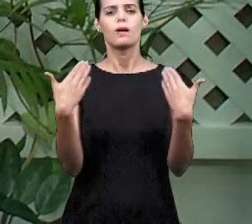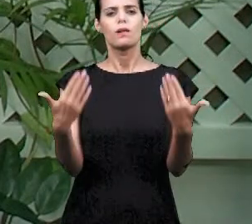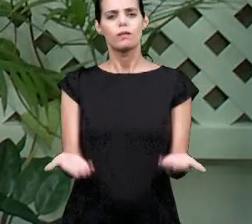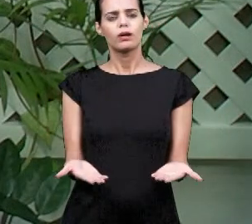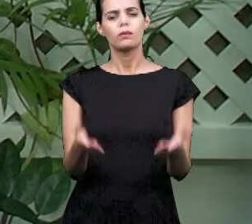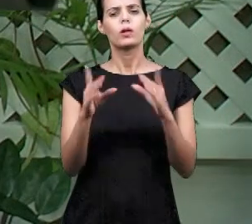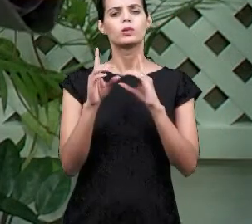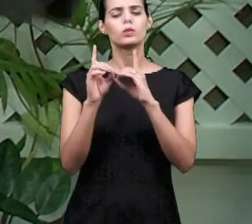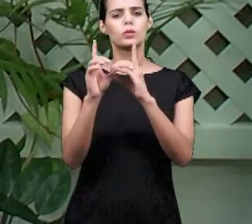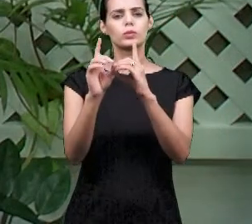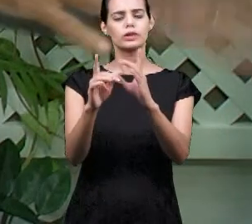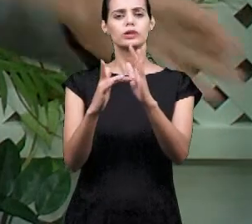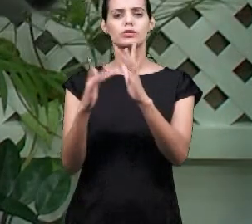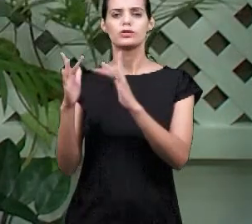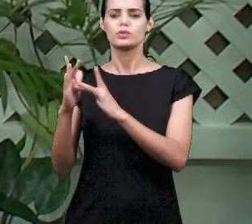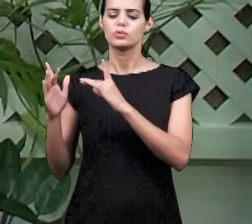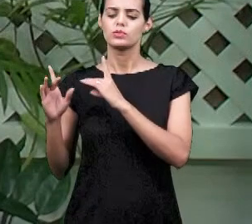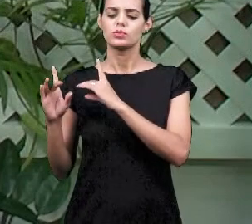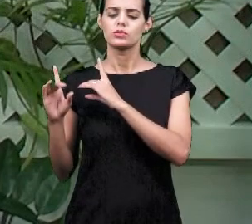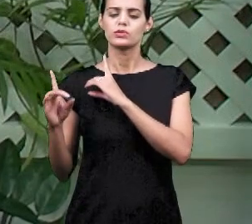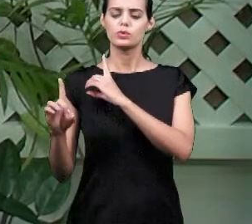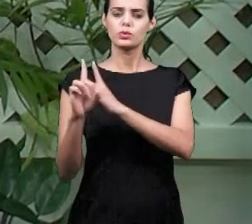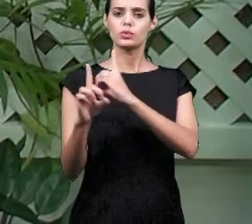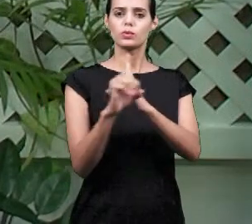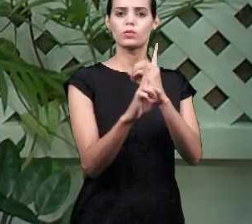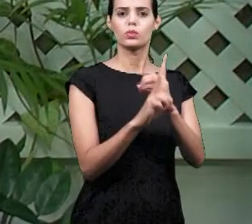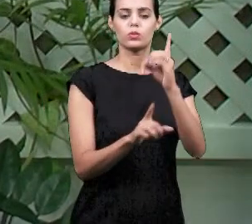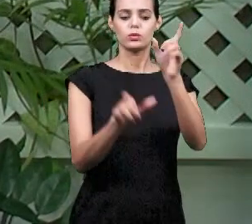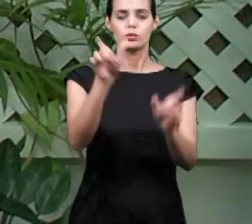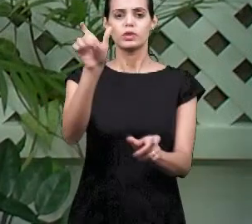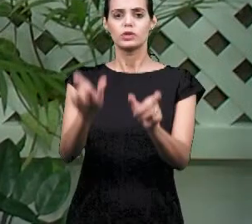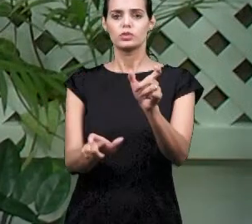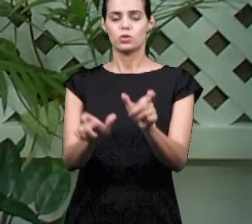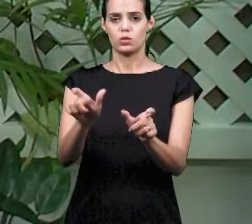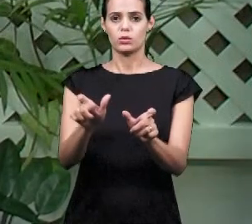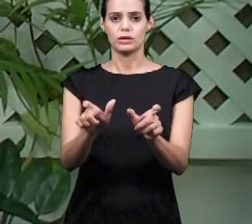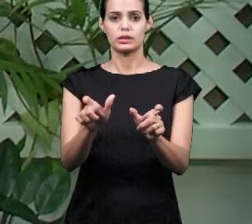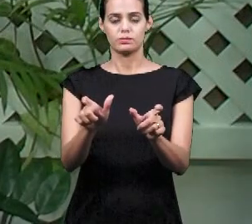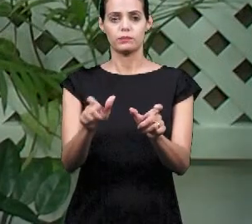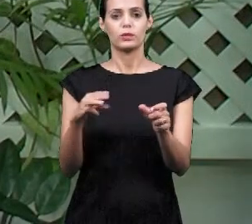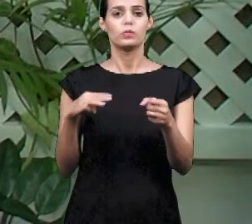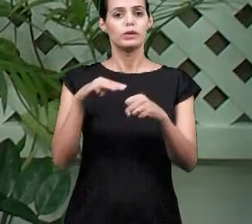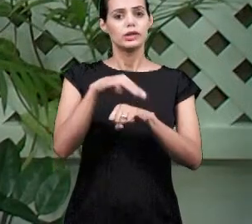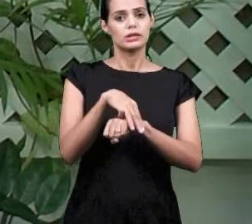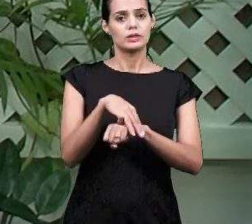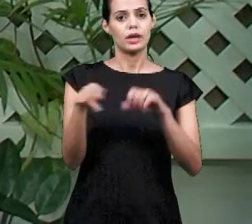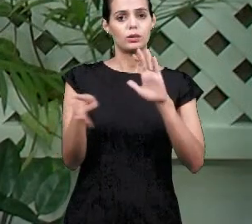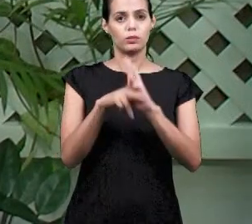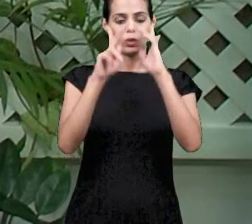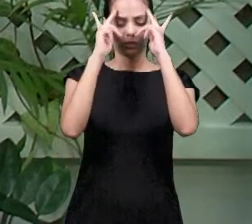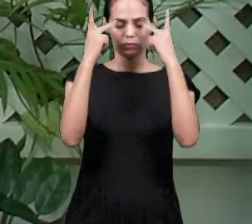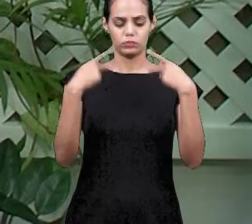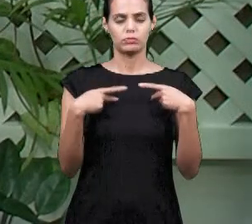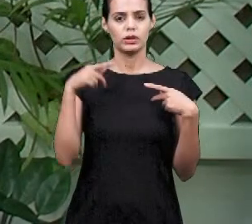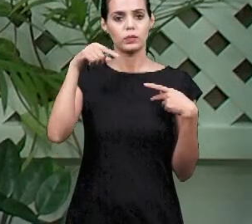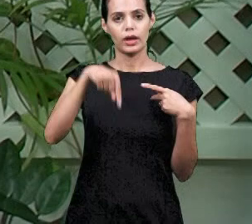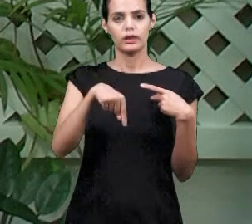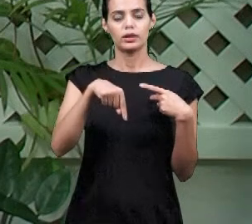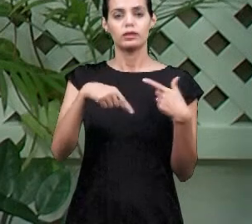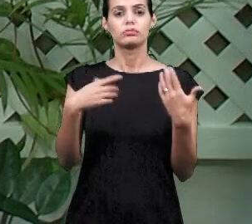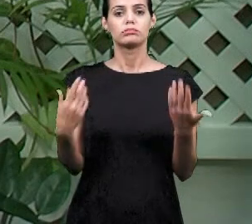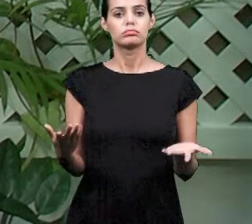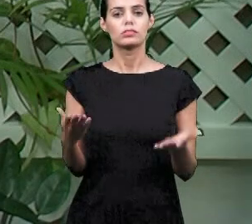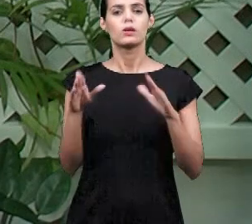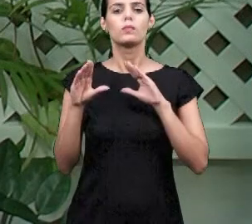qu'il veut, même sur le sujet, il n'y a pas de problème. Mais quand tu apportes un sujet dirigé, qui est